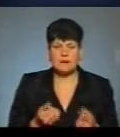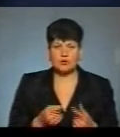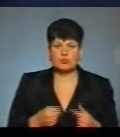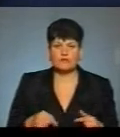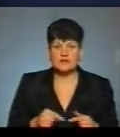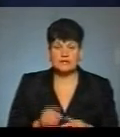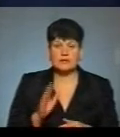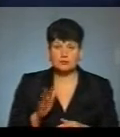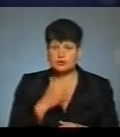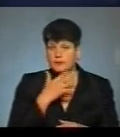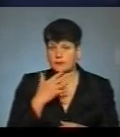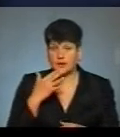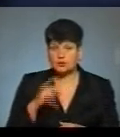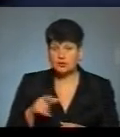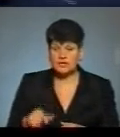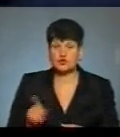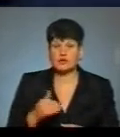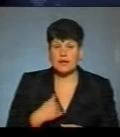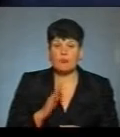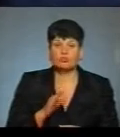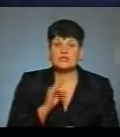буде настільки багато пацієнтів, що нам буде